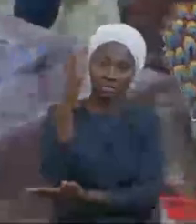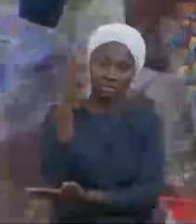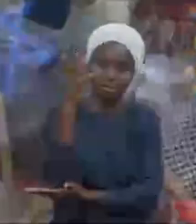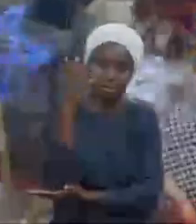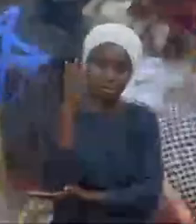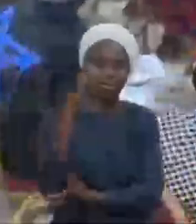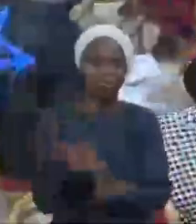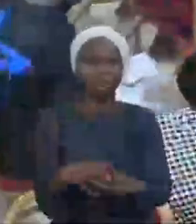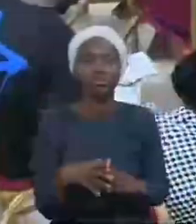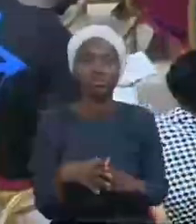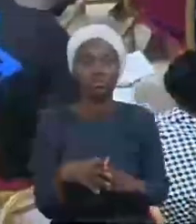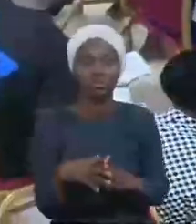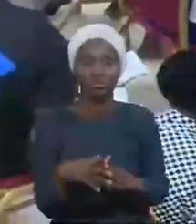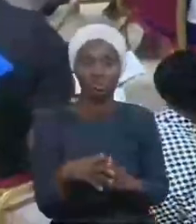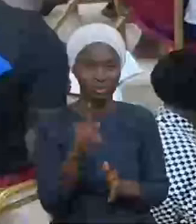bois.